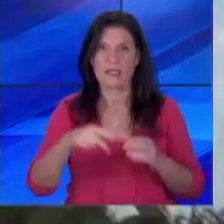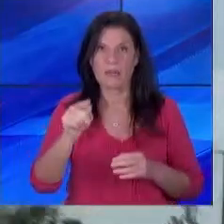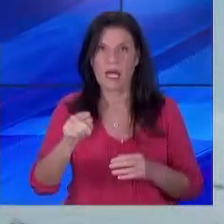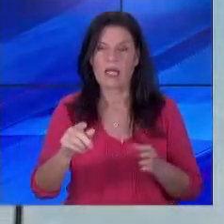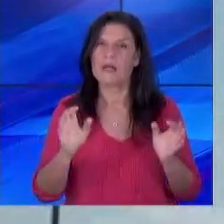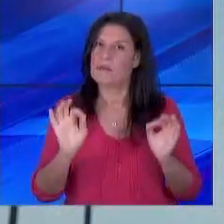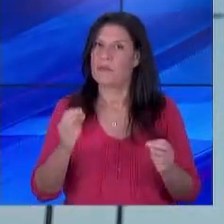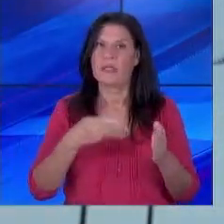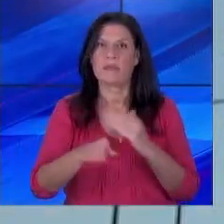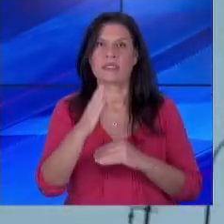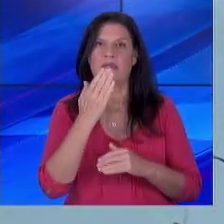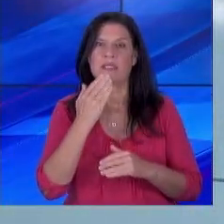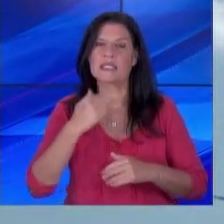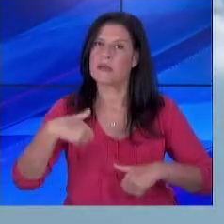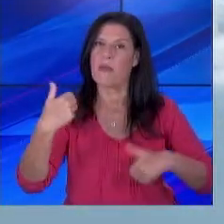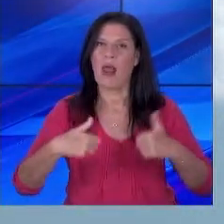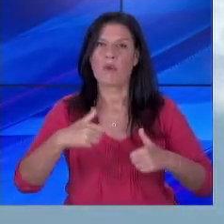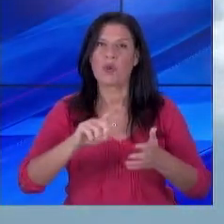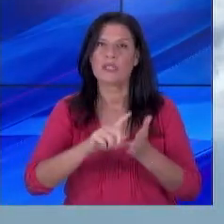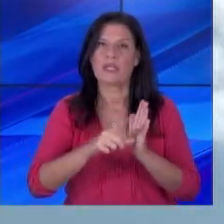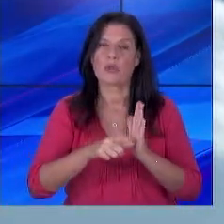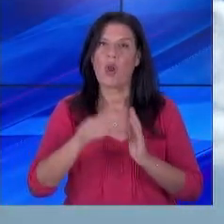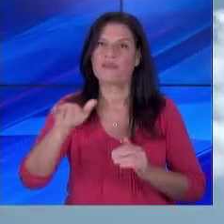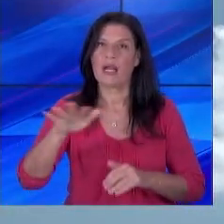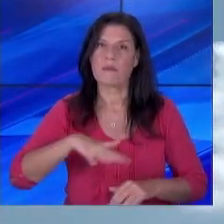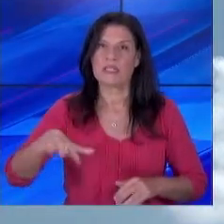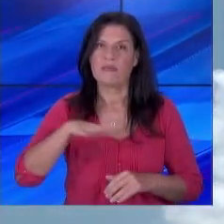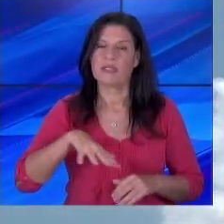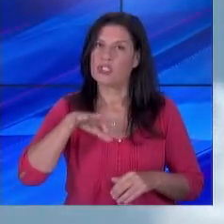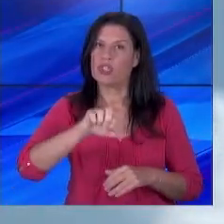מכניסים את ישראל למרוץ הטכנולוגי והסביבתי שתופס תאוצה בעולם.